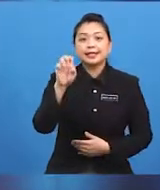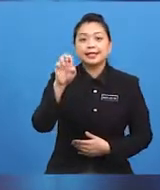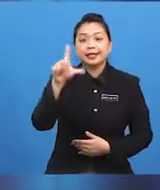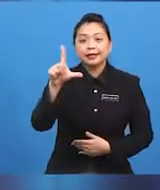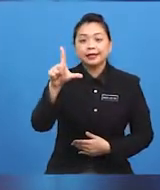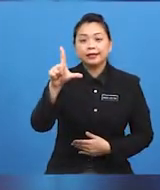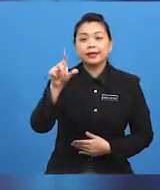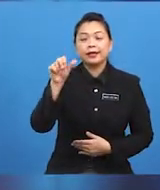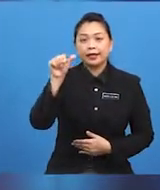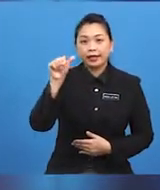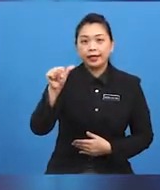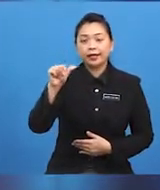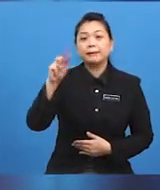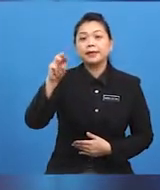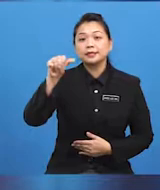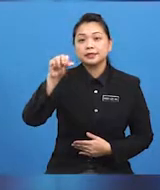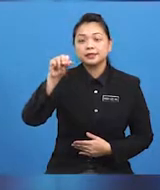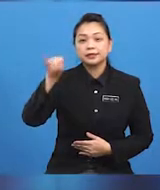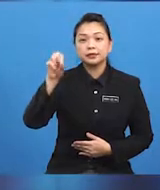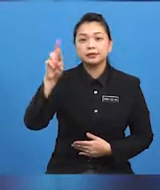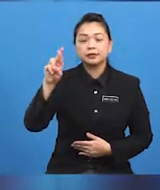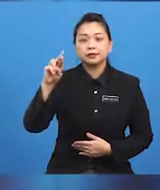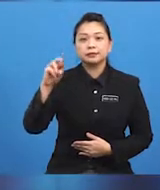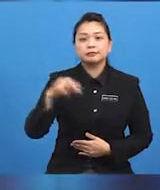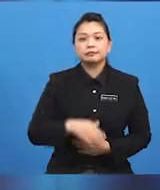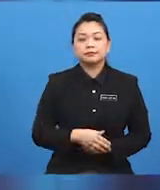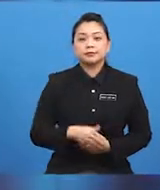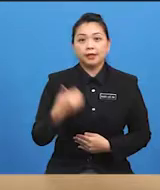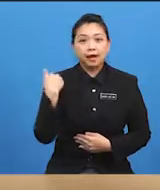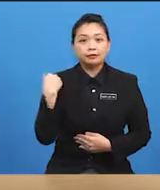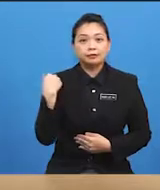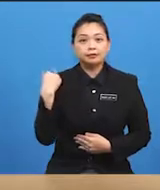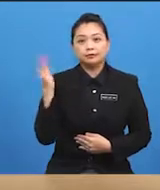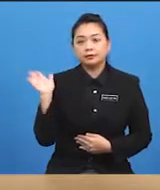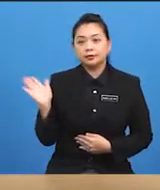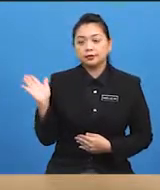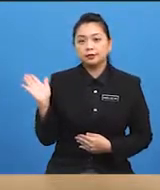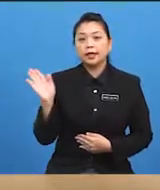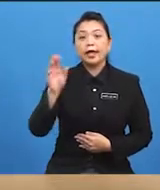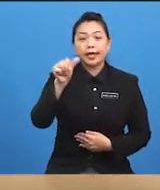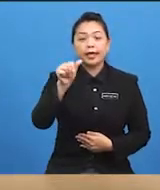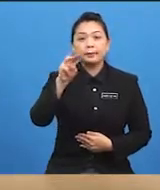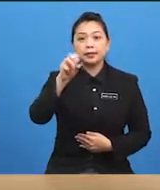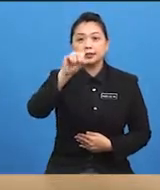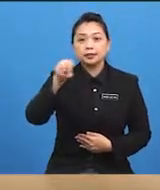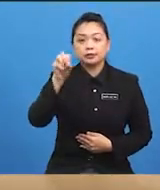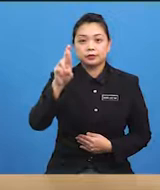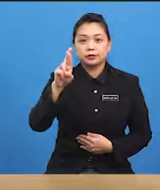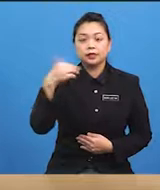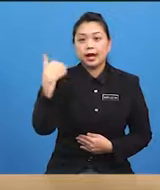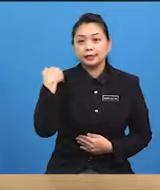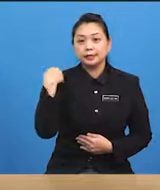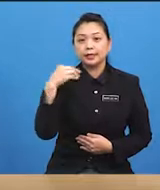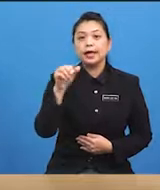major, B flat major, G minor dan makam kut. Dalam skill A major terdapat not